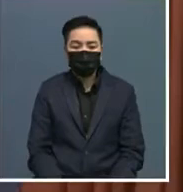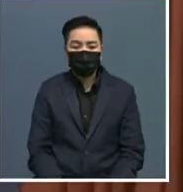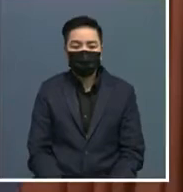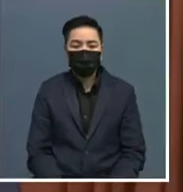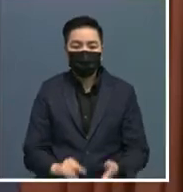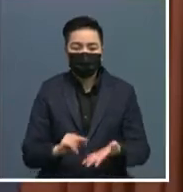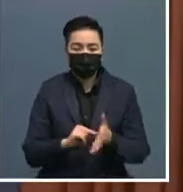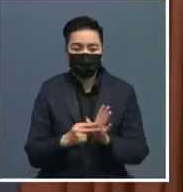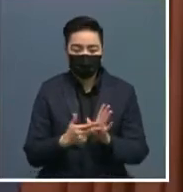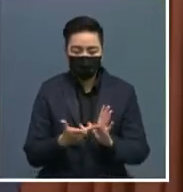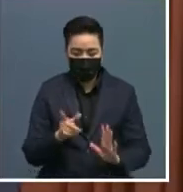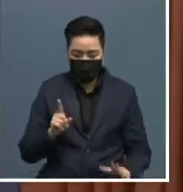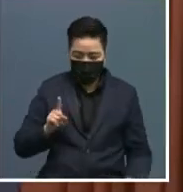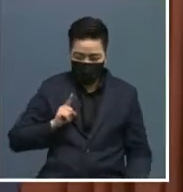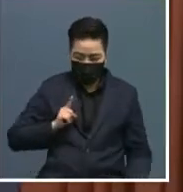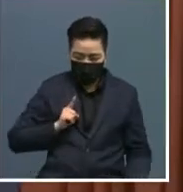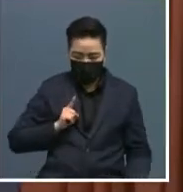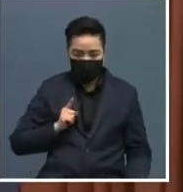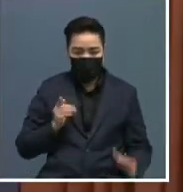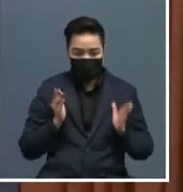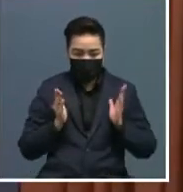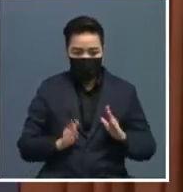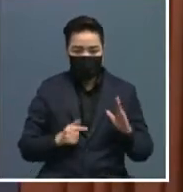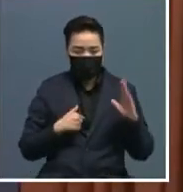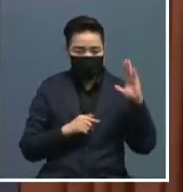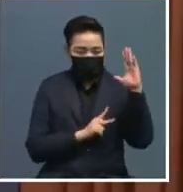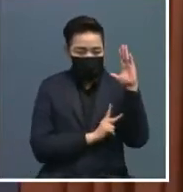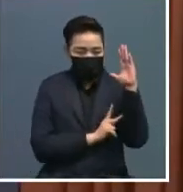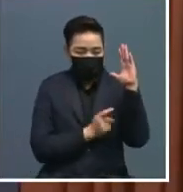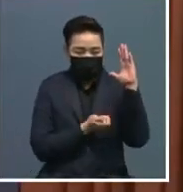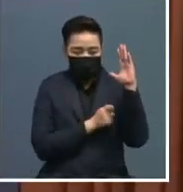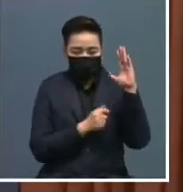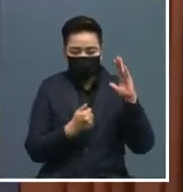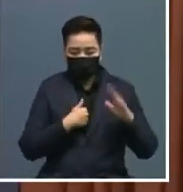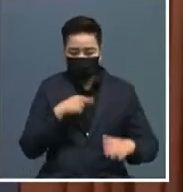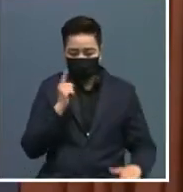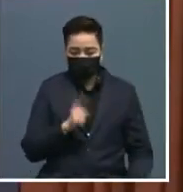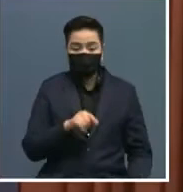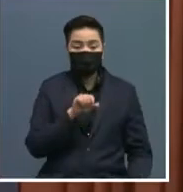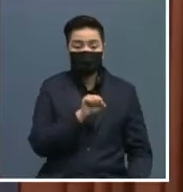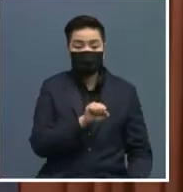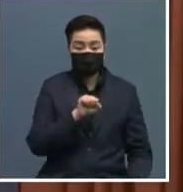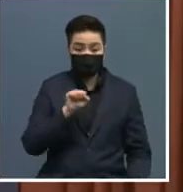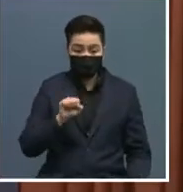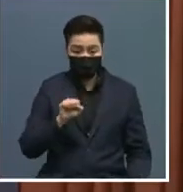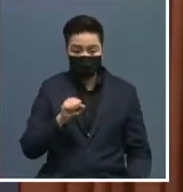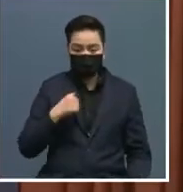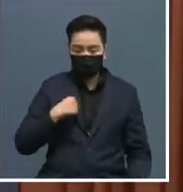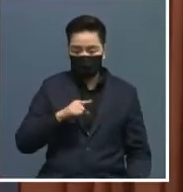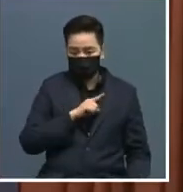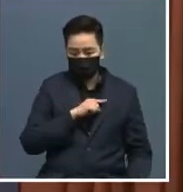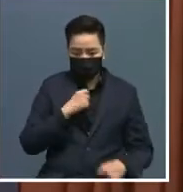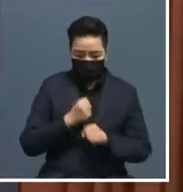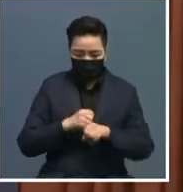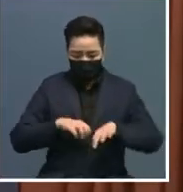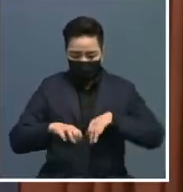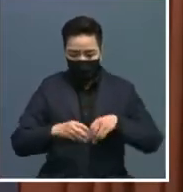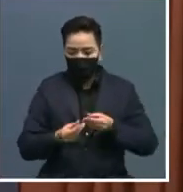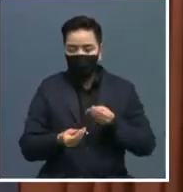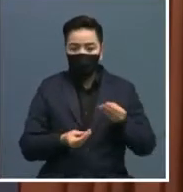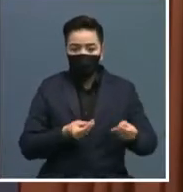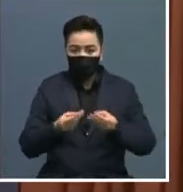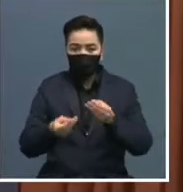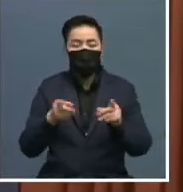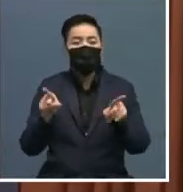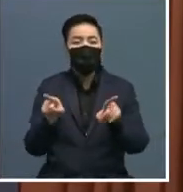เป็นภารกิจหนึ่งของคนกระบี่แล้วก็พวกผมเป็นผู้แทนราษฎรก็ถือว่าเป็นภารกิจของผู้แทนราษฎรอีกมุ